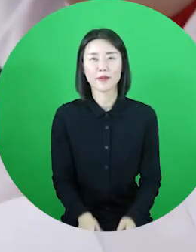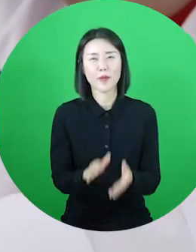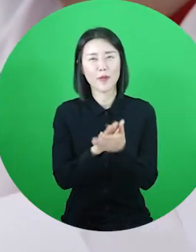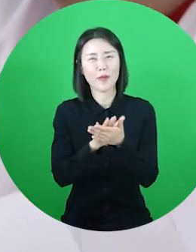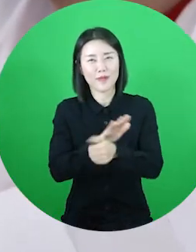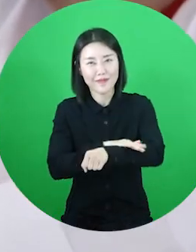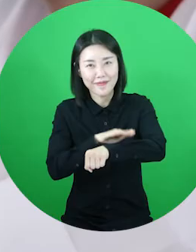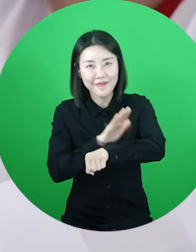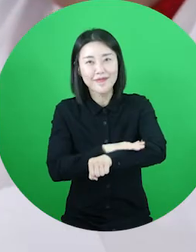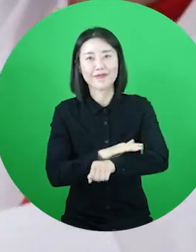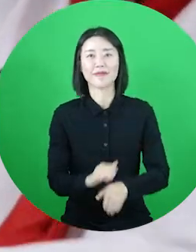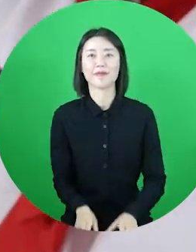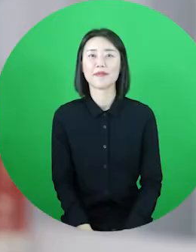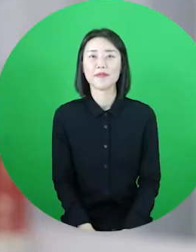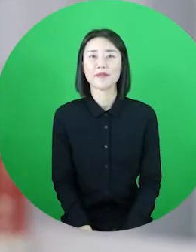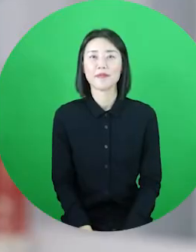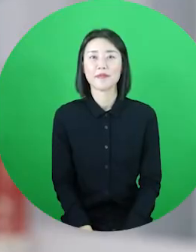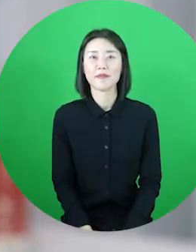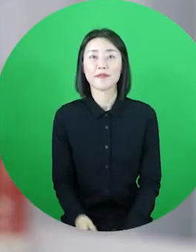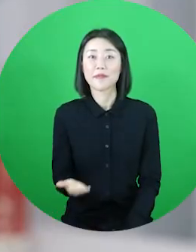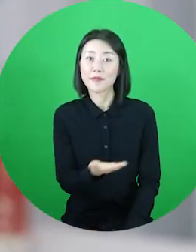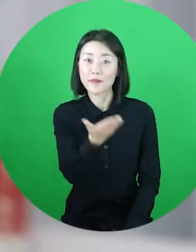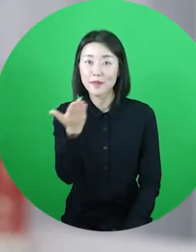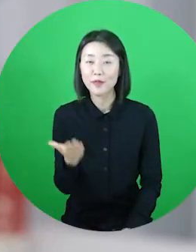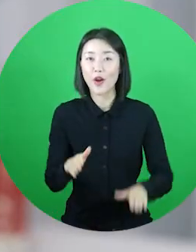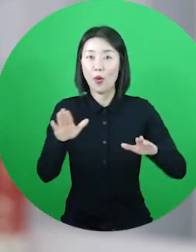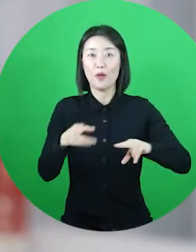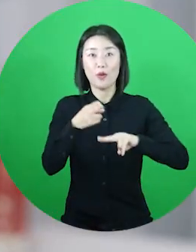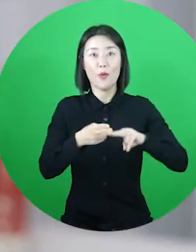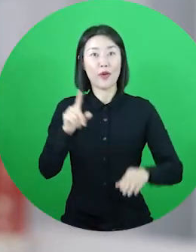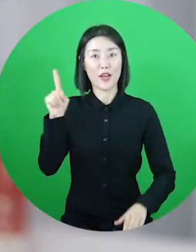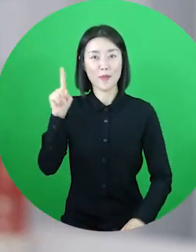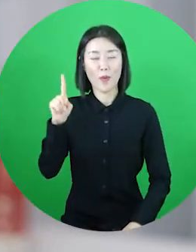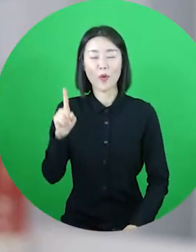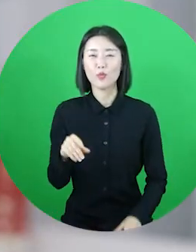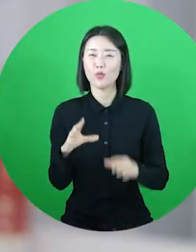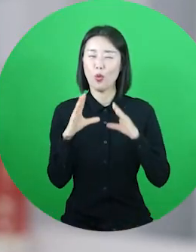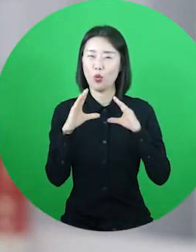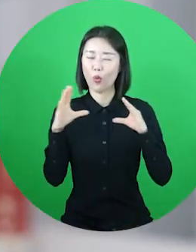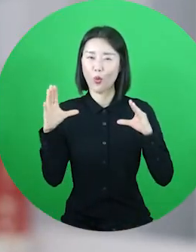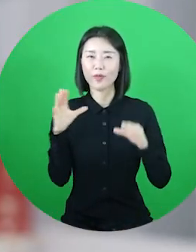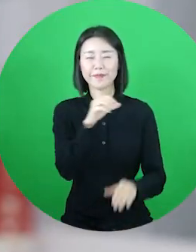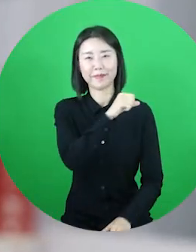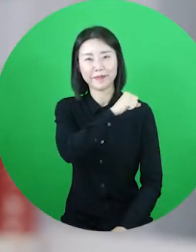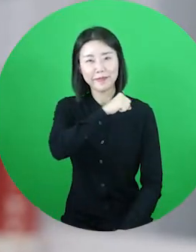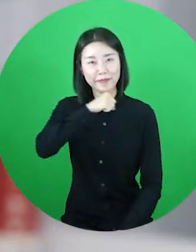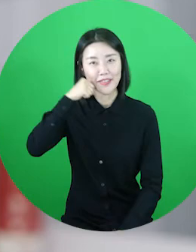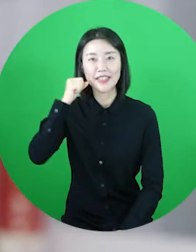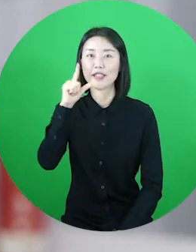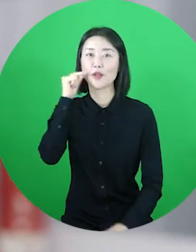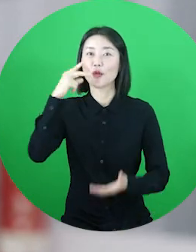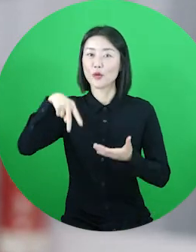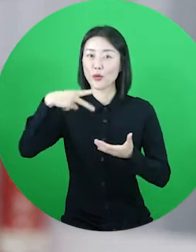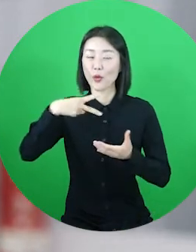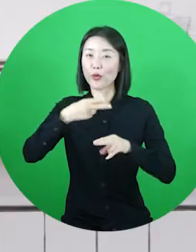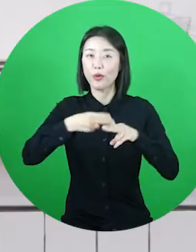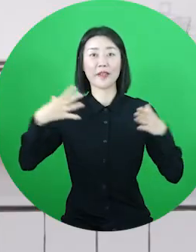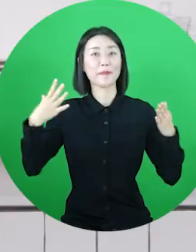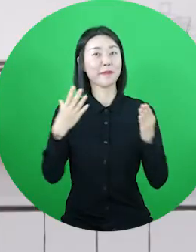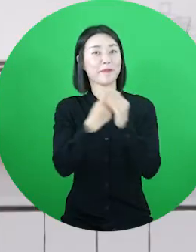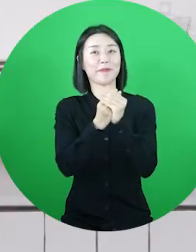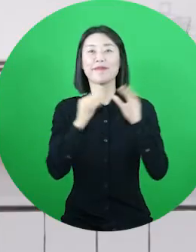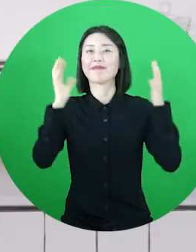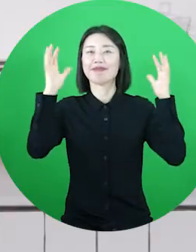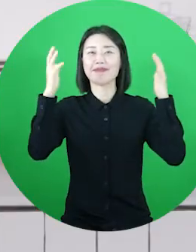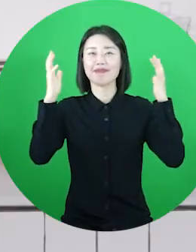아주 잘했어요. 자, 오늘의 요리 오동통하고 쫄깃한 우동이 완성되었습니다.